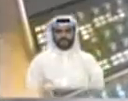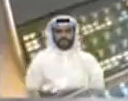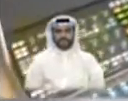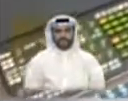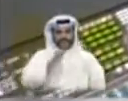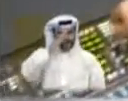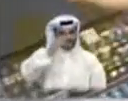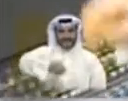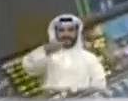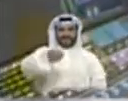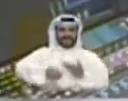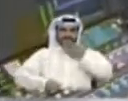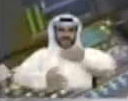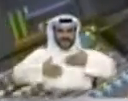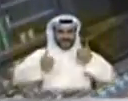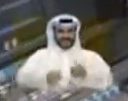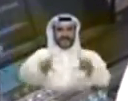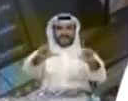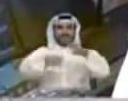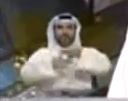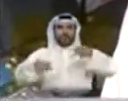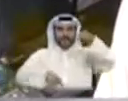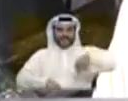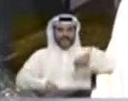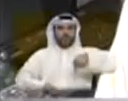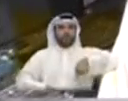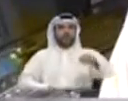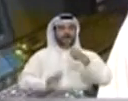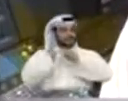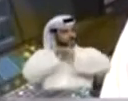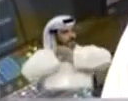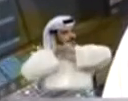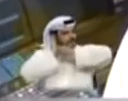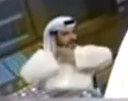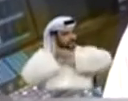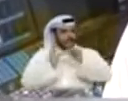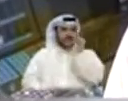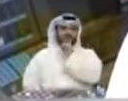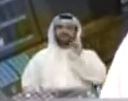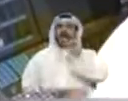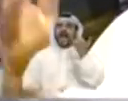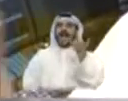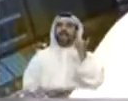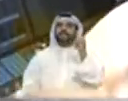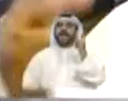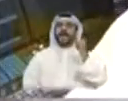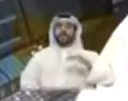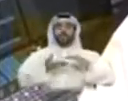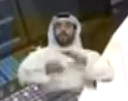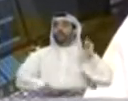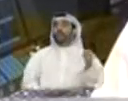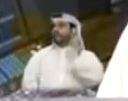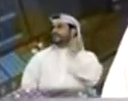يا هلا ويا مرحبا في تلفزيون الكويت. احنا اليوم على محطة الغناء العربي 87.9 نشارك الكويت